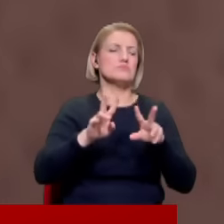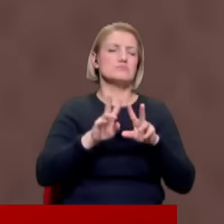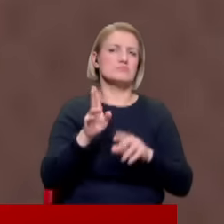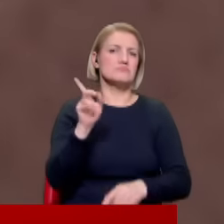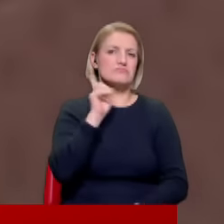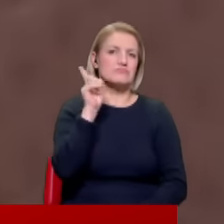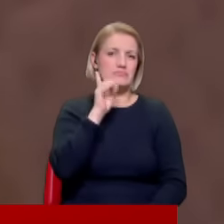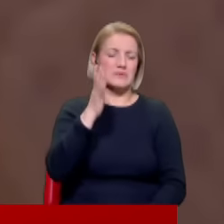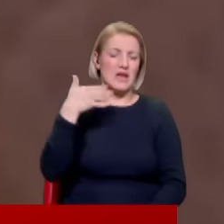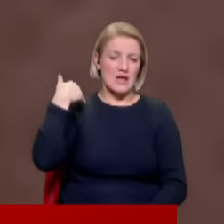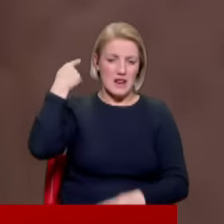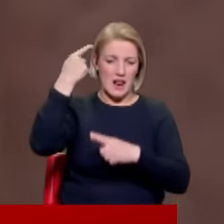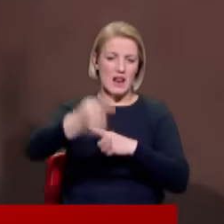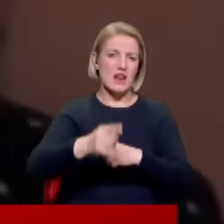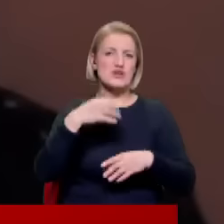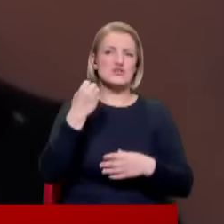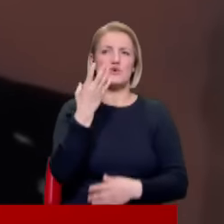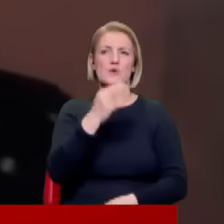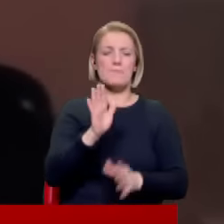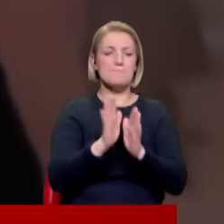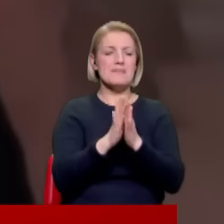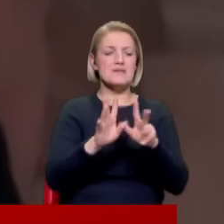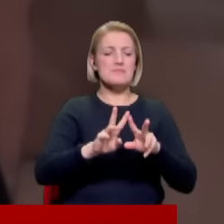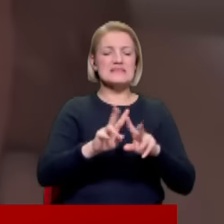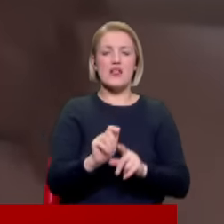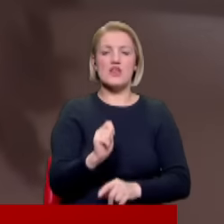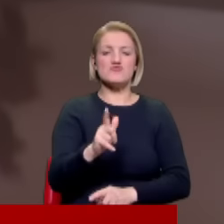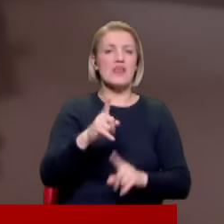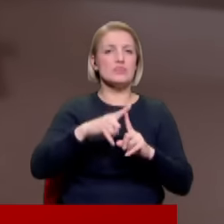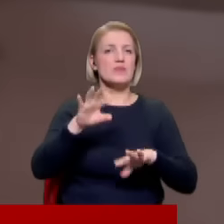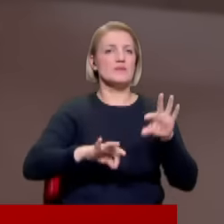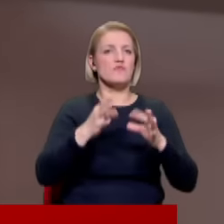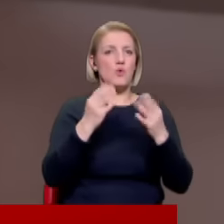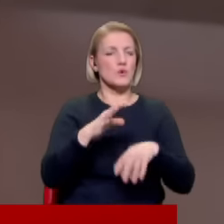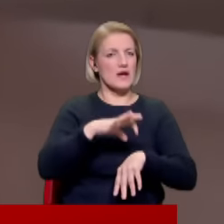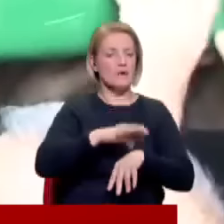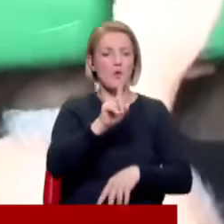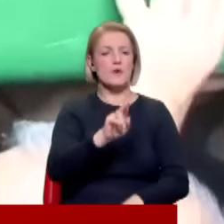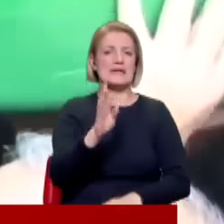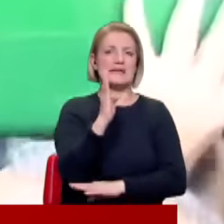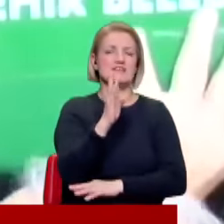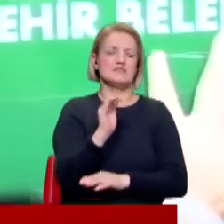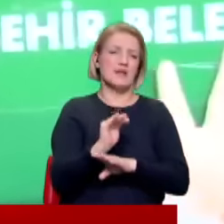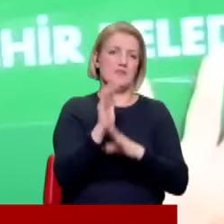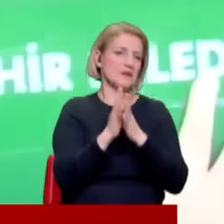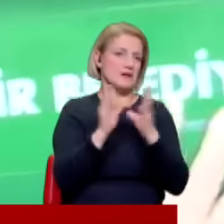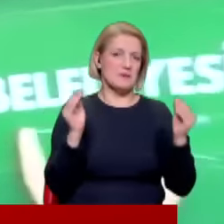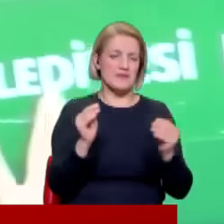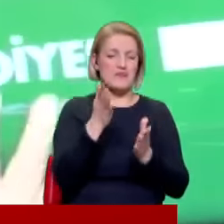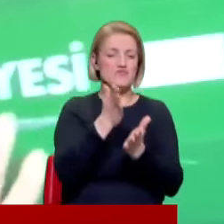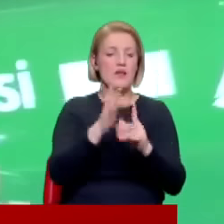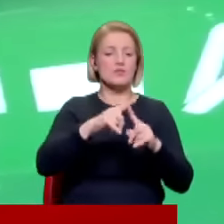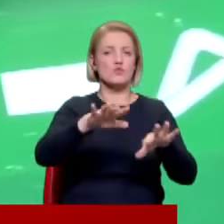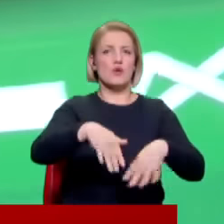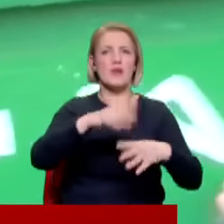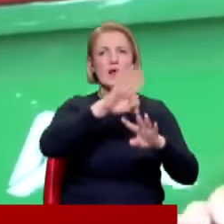Çığ. Geçmişten geleceğe ışık oldu. Mersin'in Mezitli ilçesinde tedavi gördüğü hastanede 17 Kasım'da hayata gözlerini yumdu. Cenaze